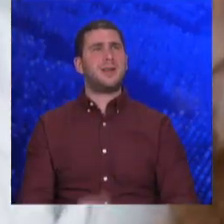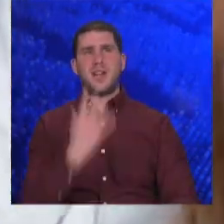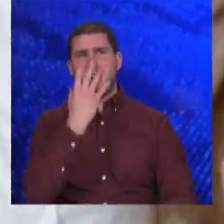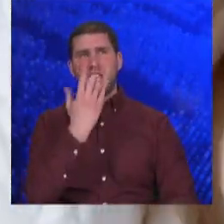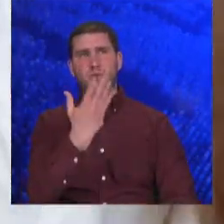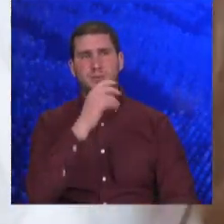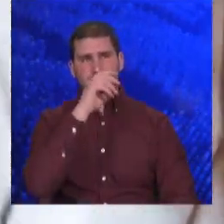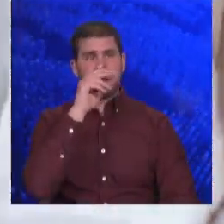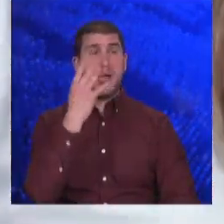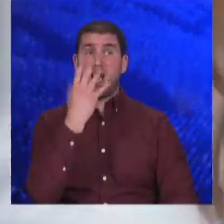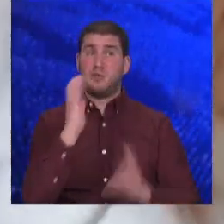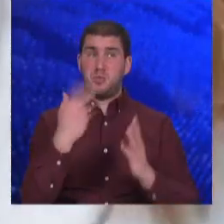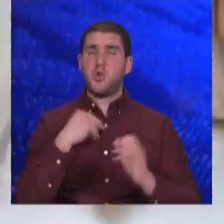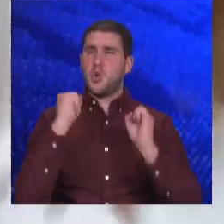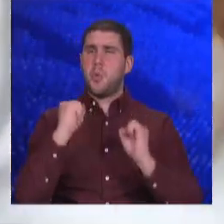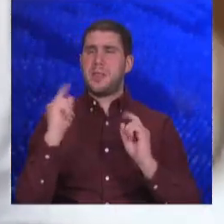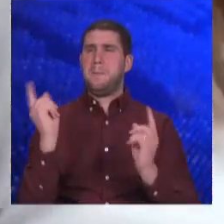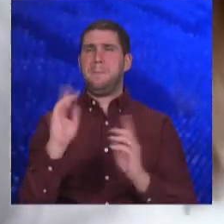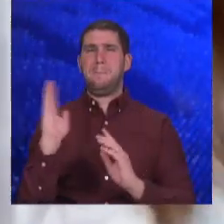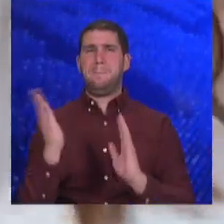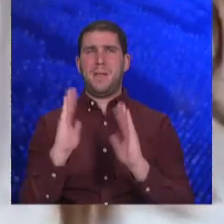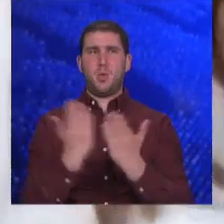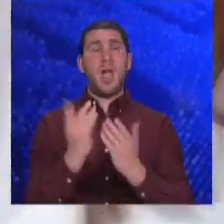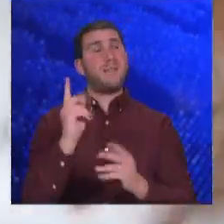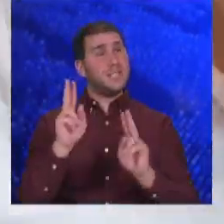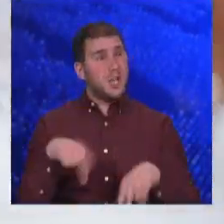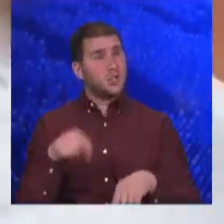איזה עצוב. עצוב, עצוב, יום הולדת בבידוד. אבל יש לנו פה...